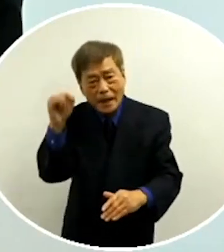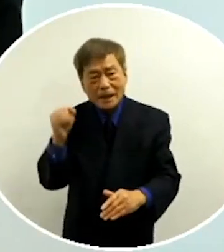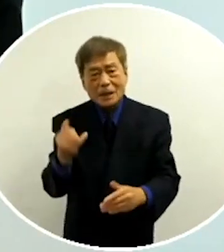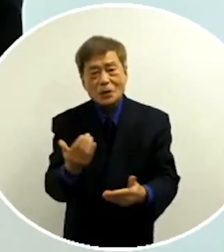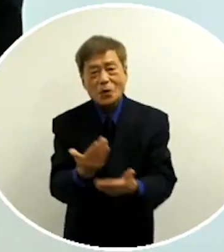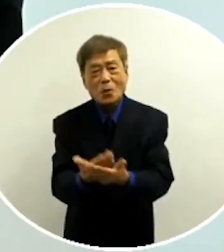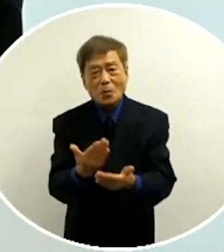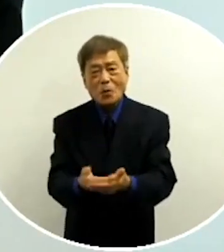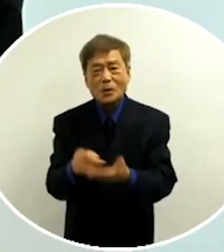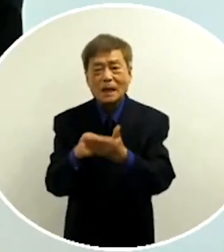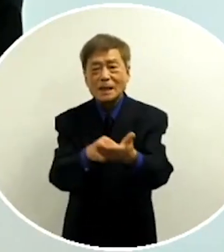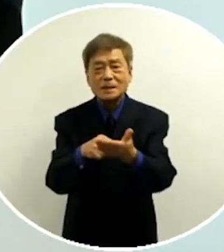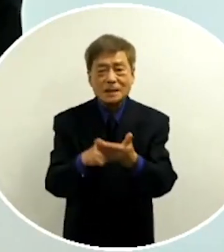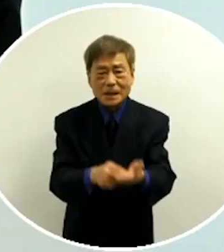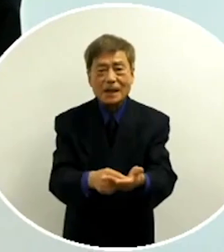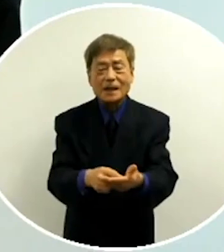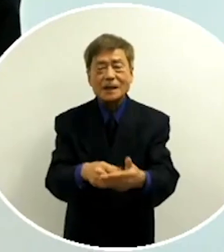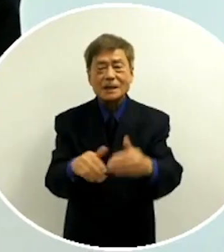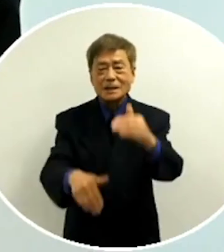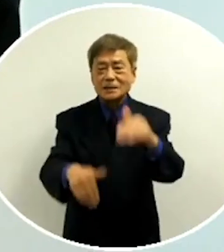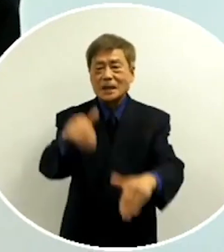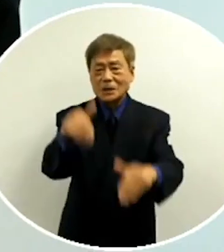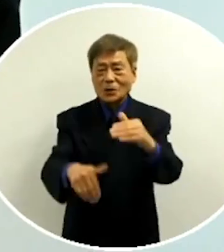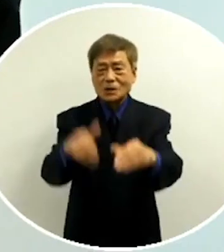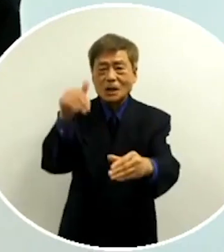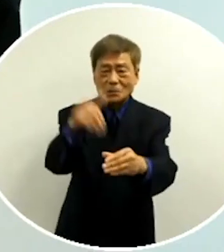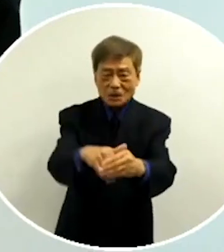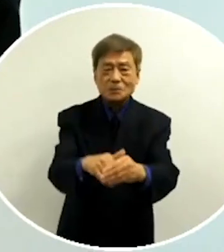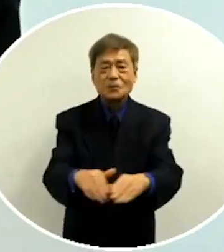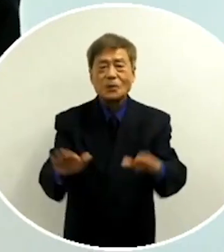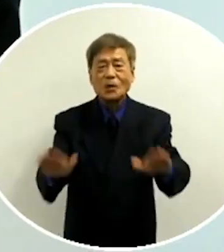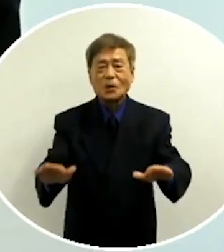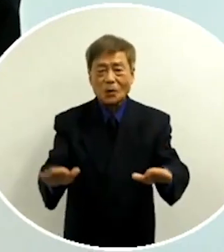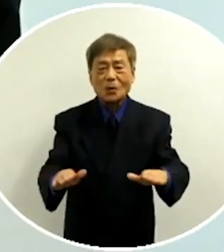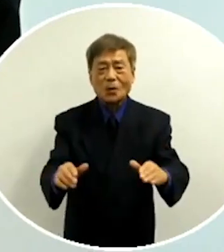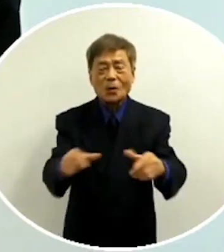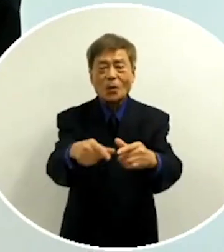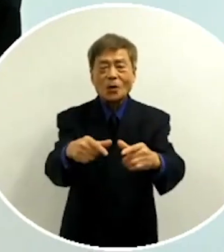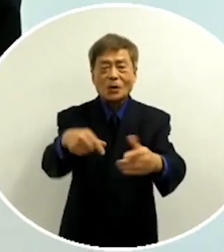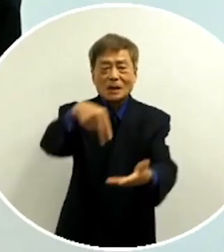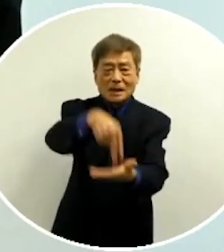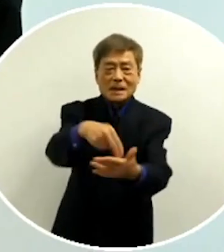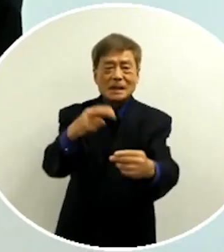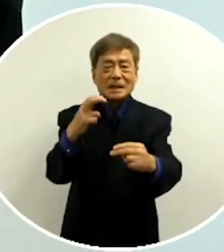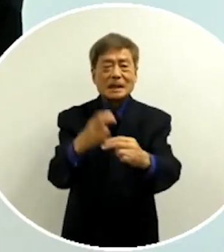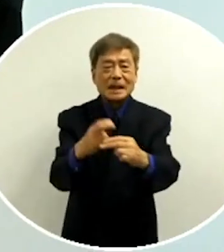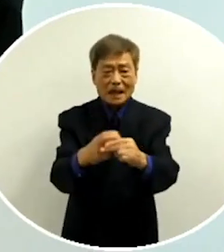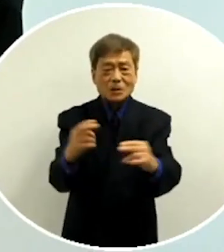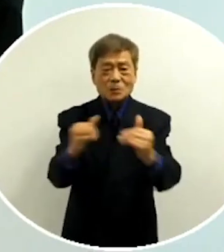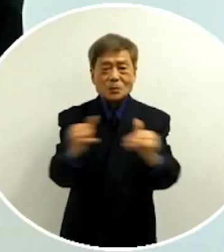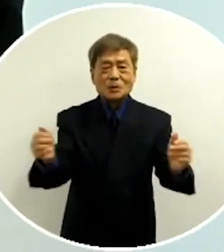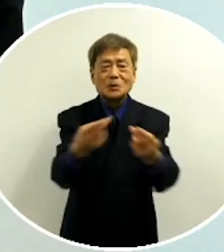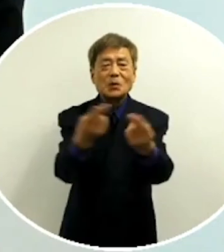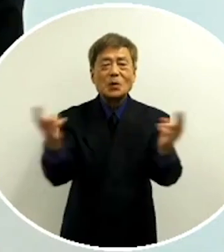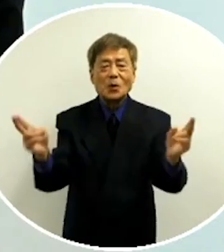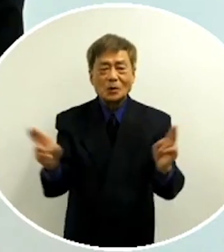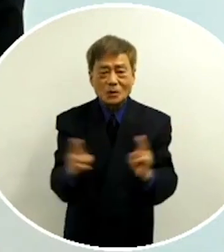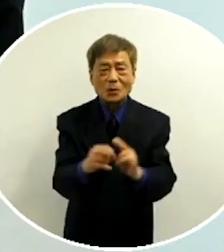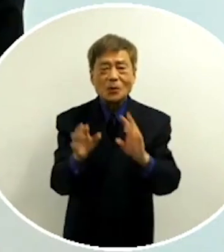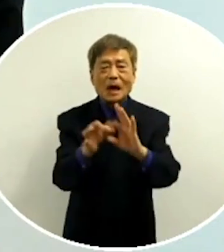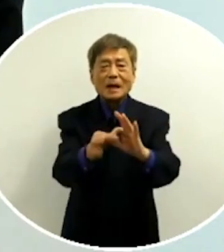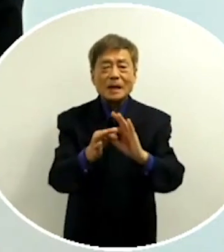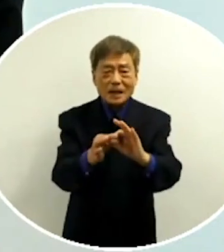投票を行うものとする以上の代表選挙規則に従い立憲民主党の構成員である